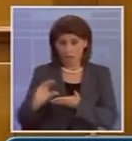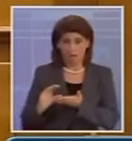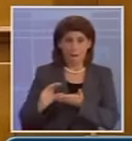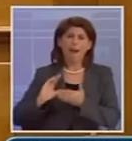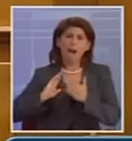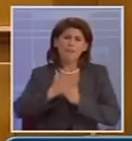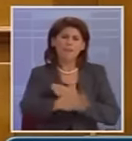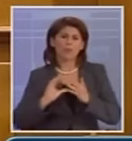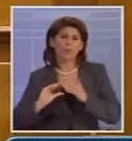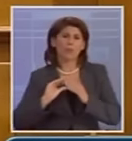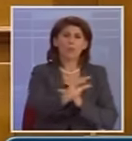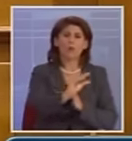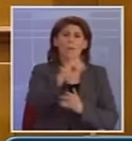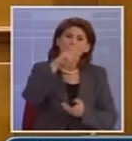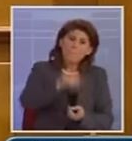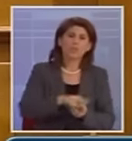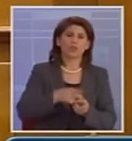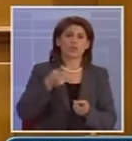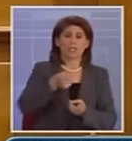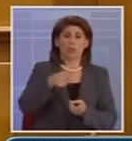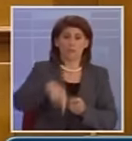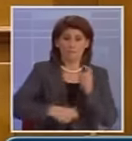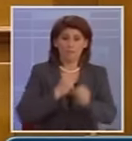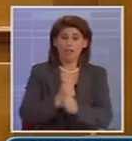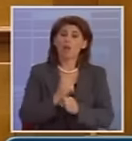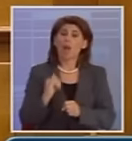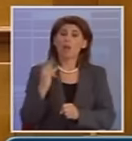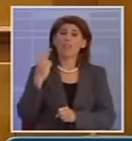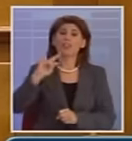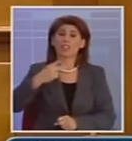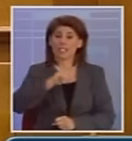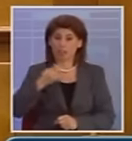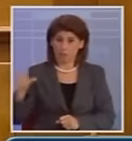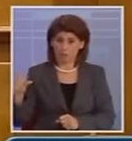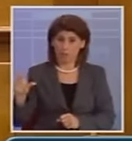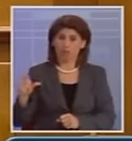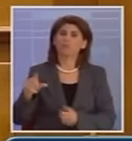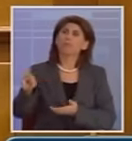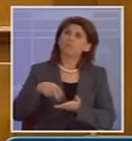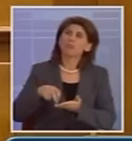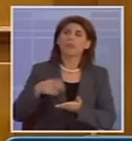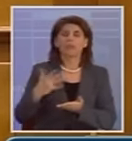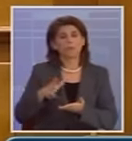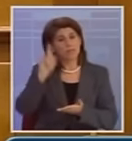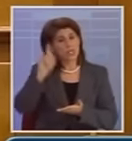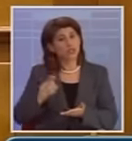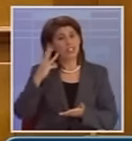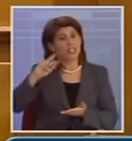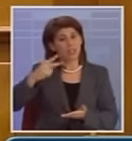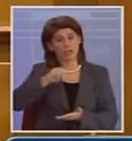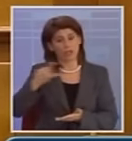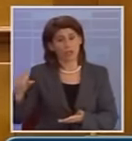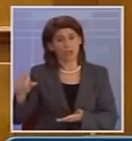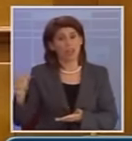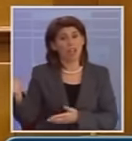του χρέους. Και στη φετινή χρονιά προγραμματίζαμε άλλα 2 δισεκατομμύρια, θα εισπράταμε ίσως και 3 δισεκατομμύρια. Αν